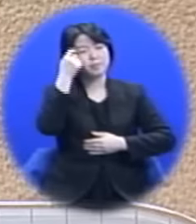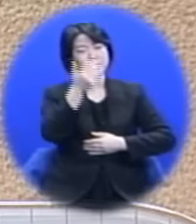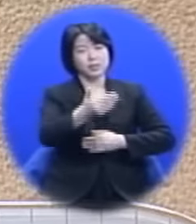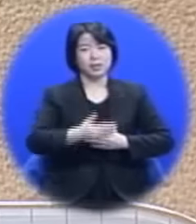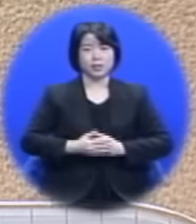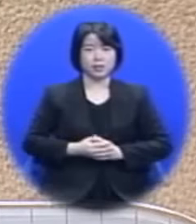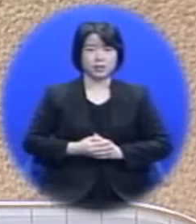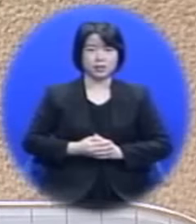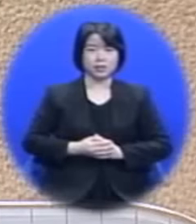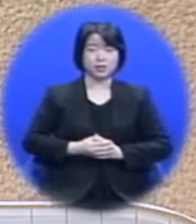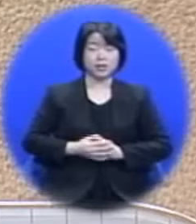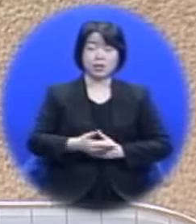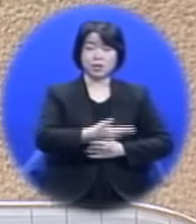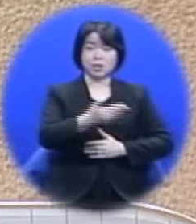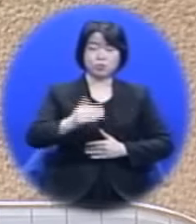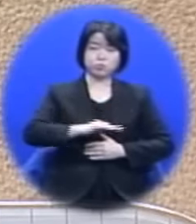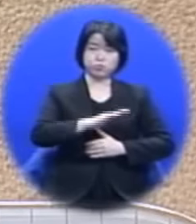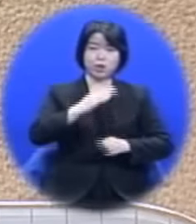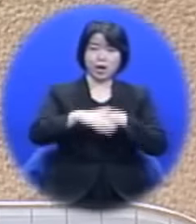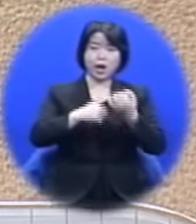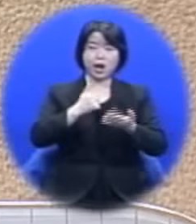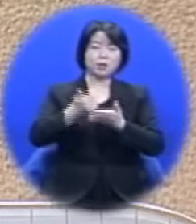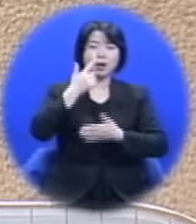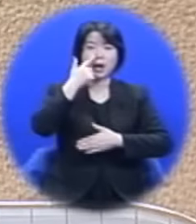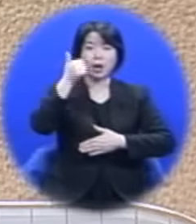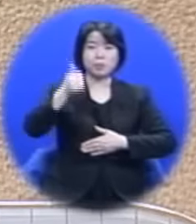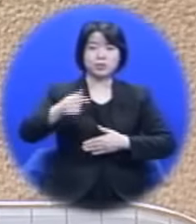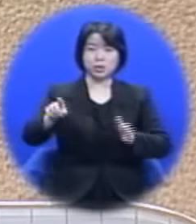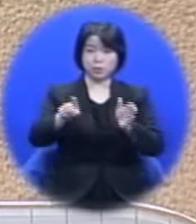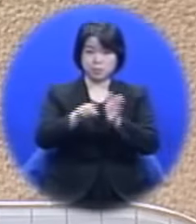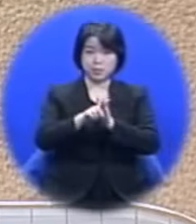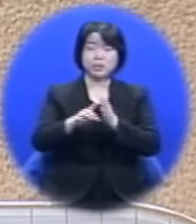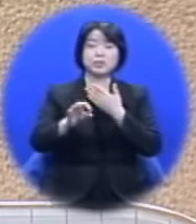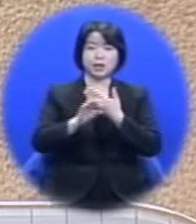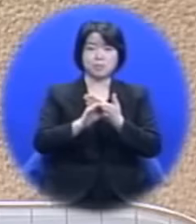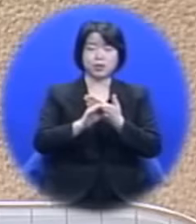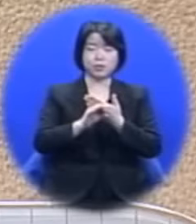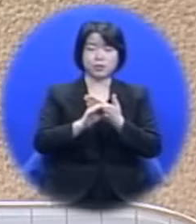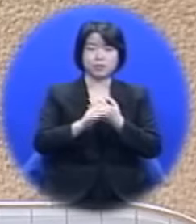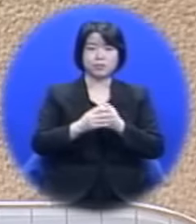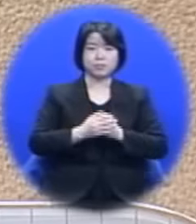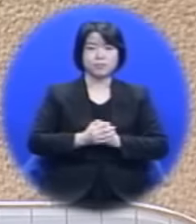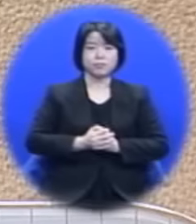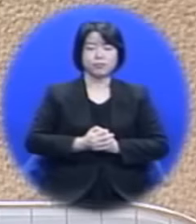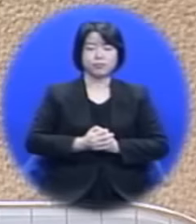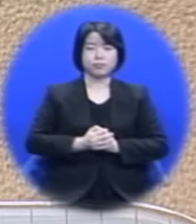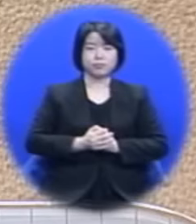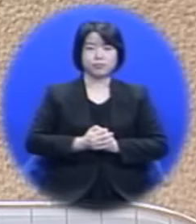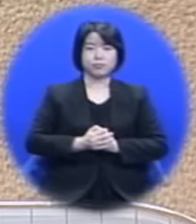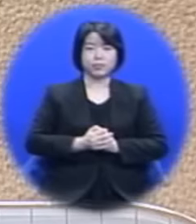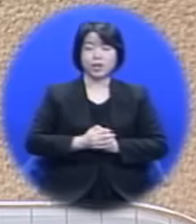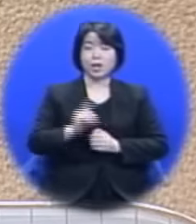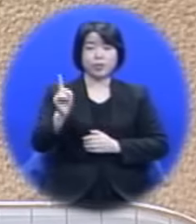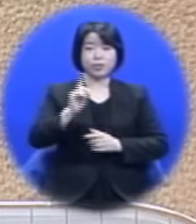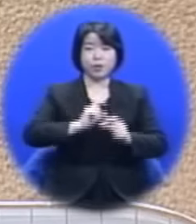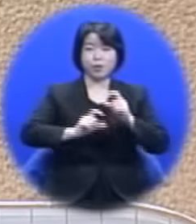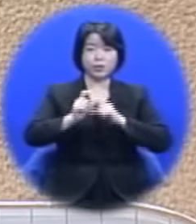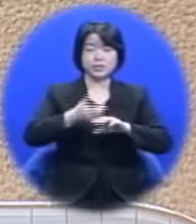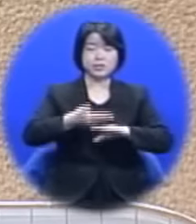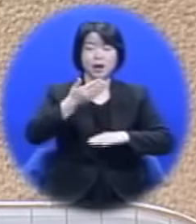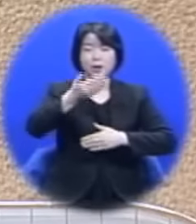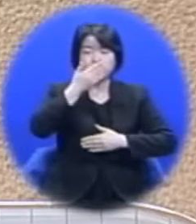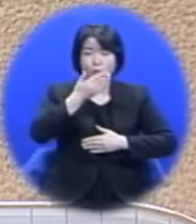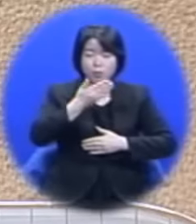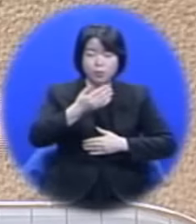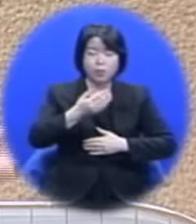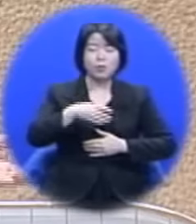염려하느냐 여러분 우리가 하나님을 아버지라고 믿었다면 정말 믿었다면 더 이상 먹고 있고 사는